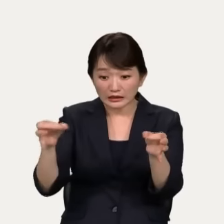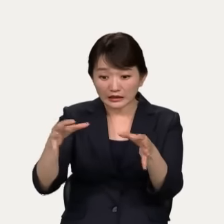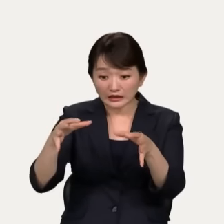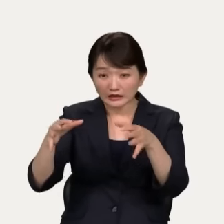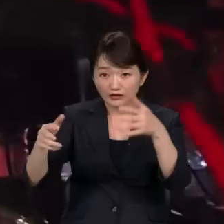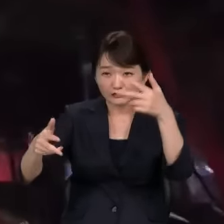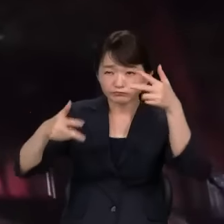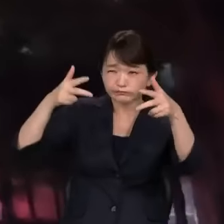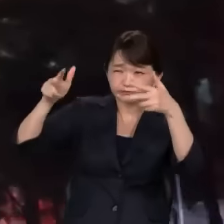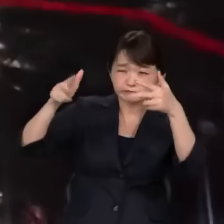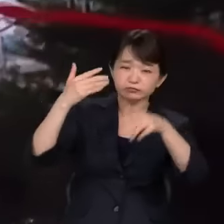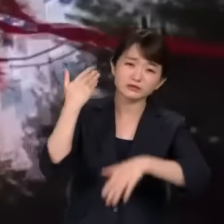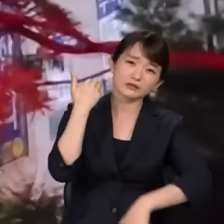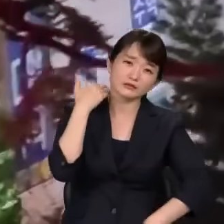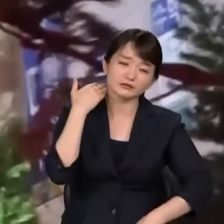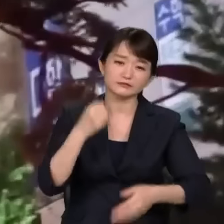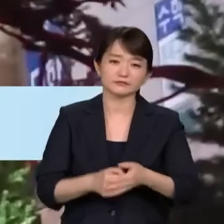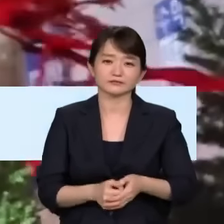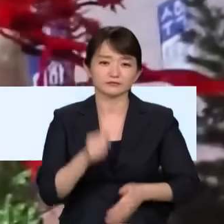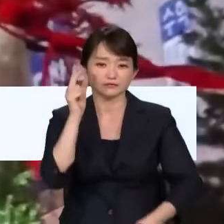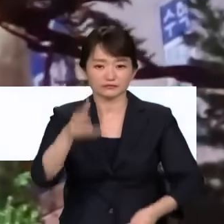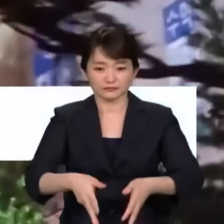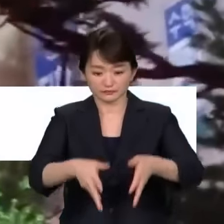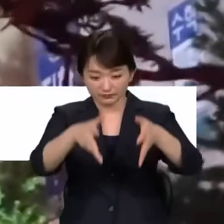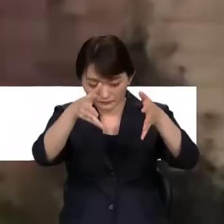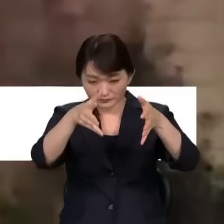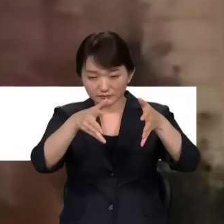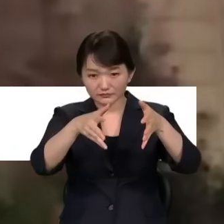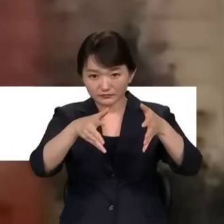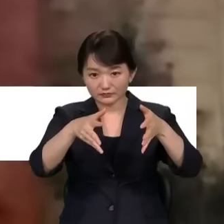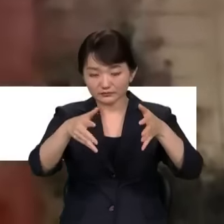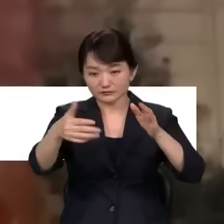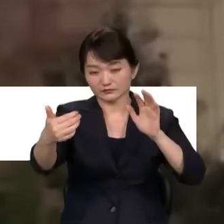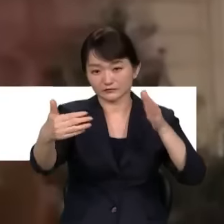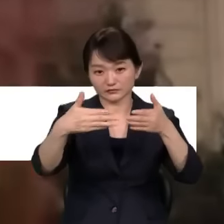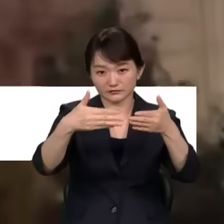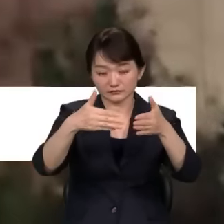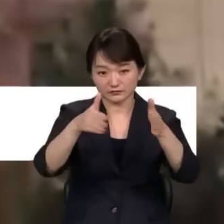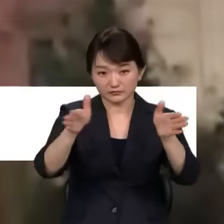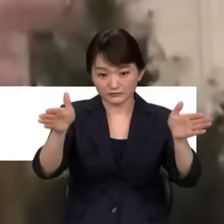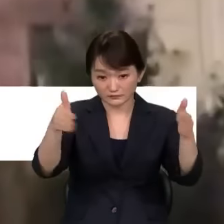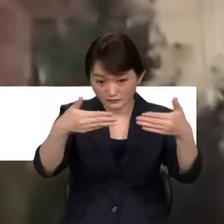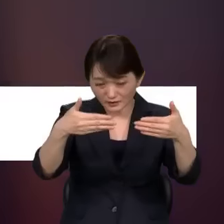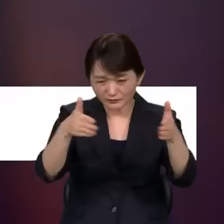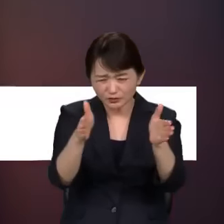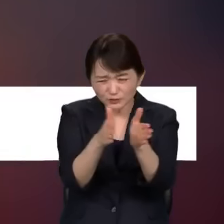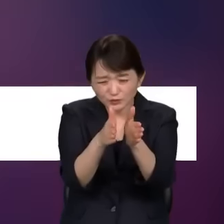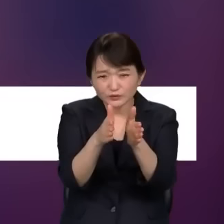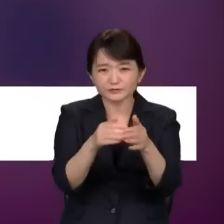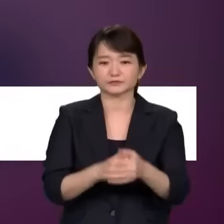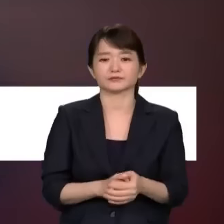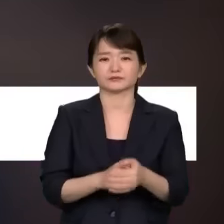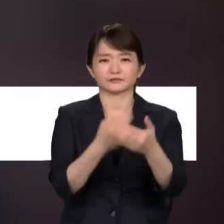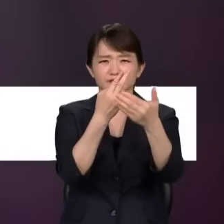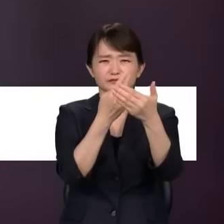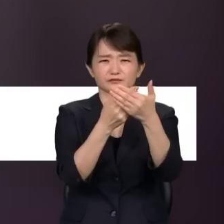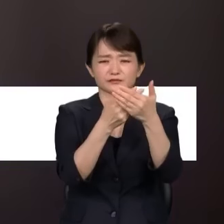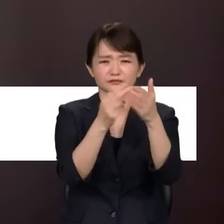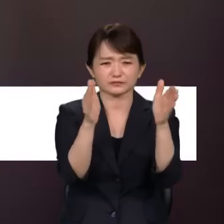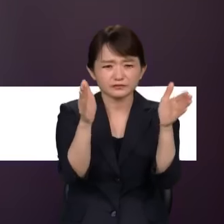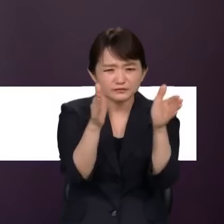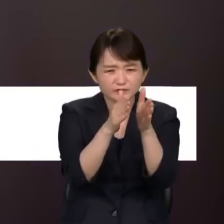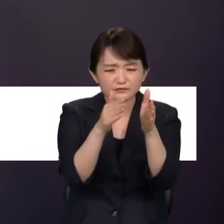말했습니다. 호텔 복도는 맞은편 방문을 열면 서로 맞닿을 정도로 좁았습니다. 창문은 좁았고